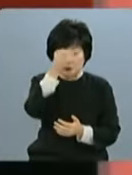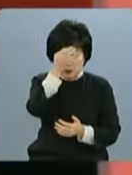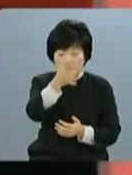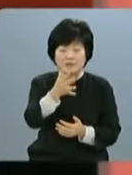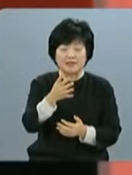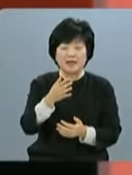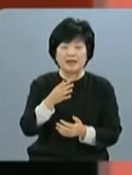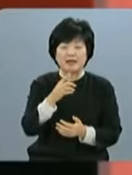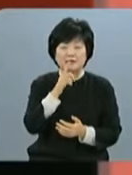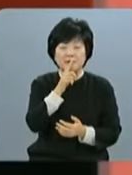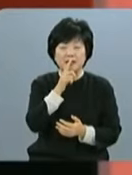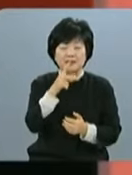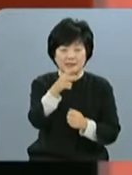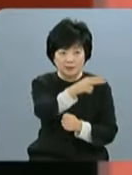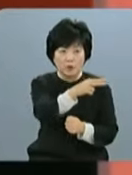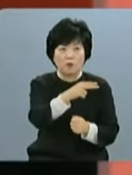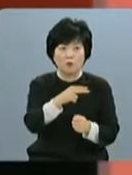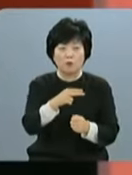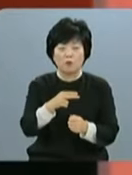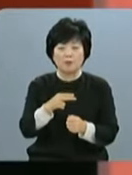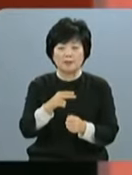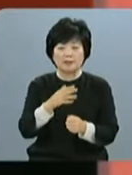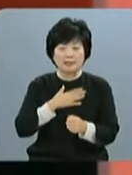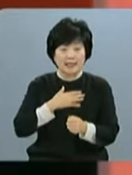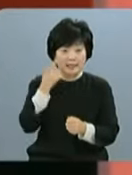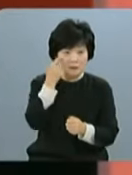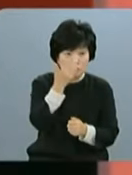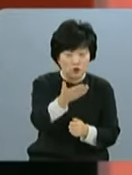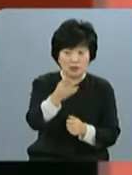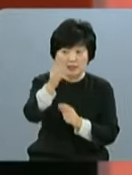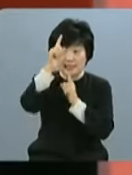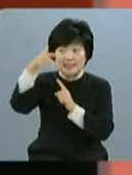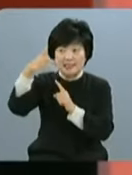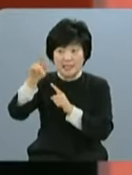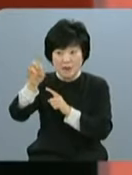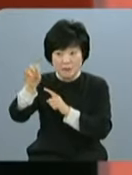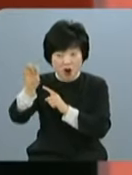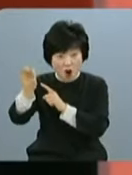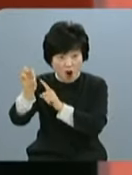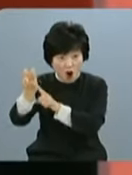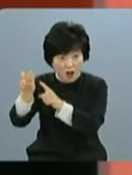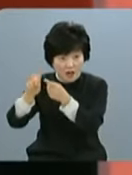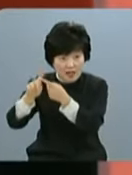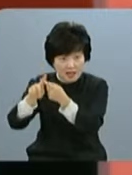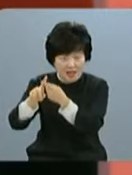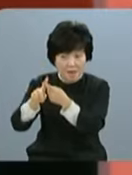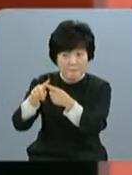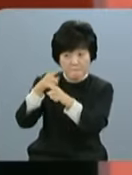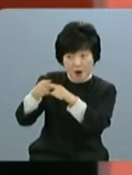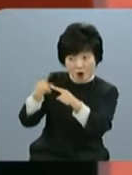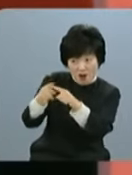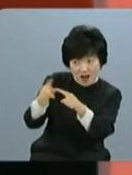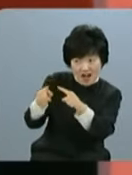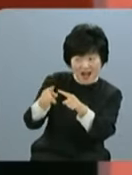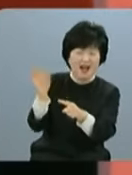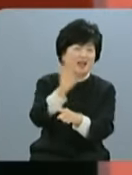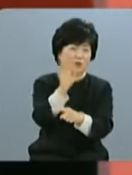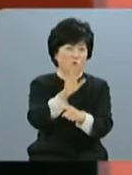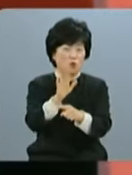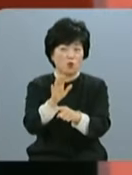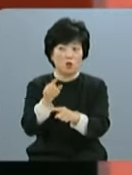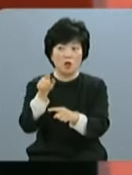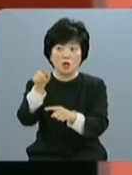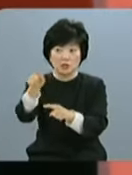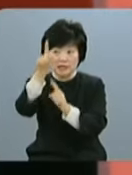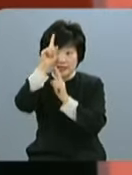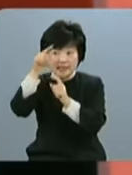질문은 네. 이재명에 대한 네. 평가가 아니라 이재명을 지지하는 그 지지층들이 공평한